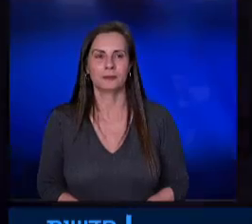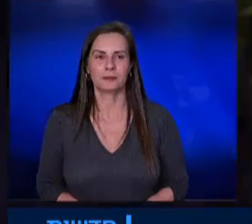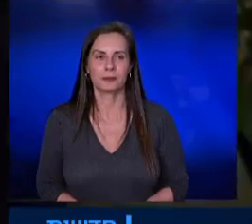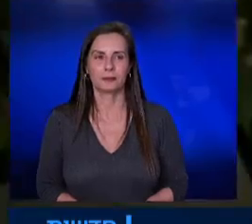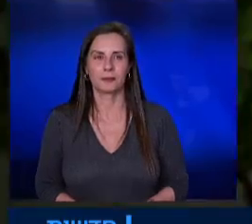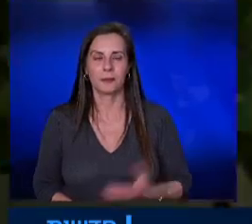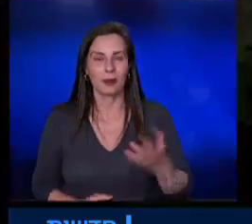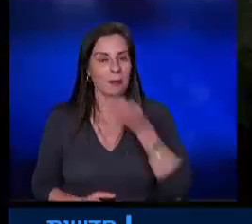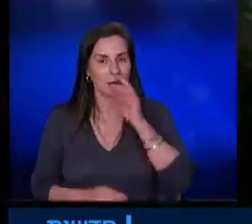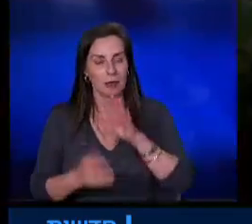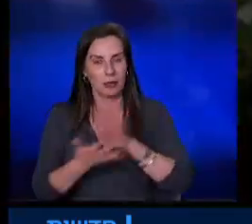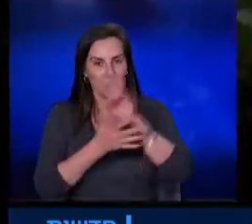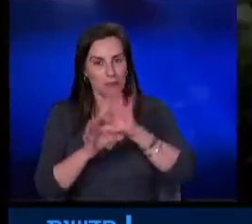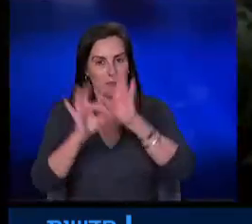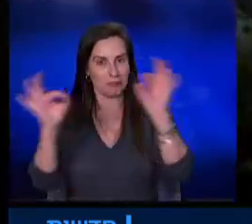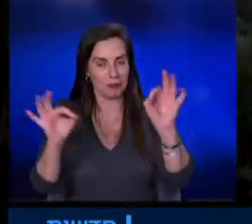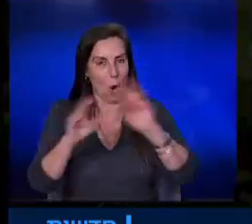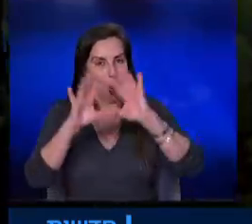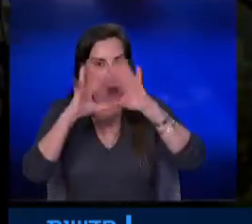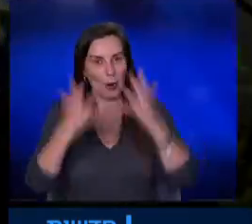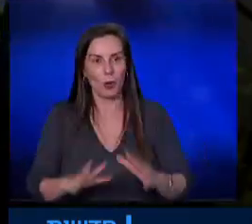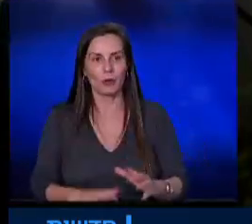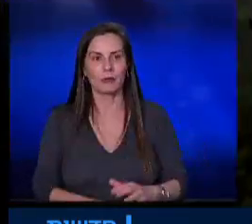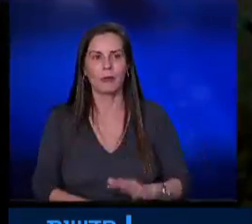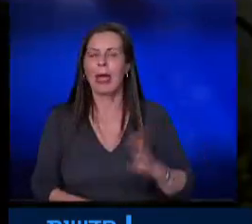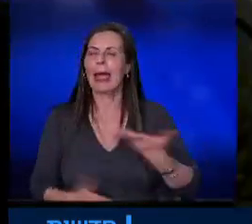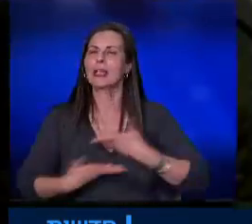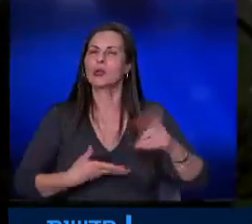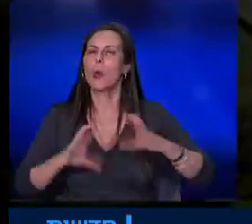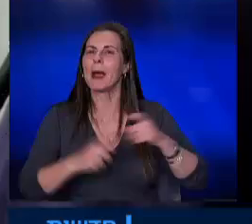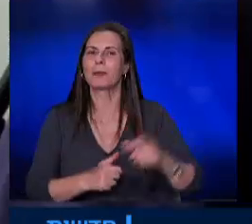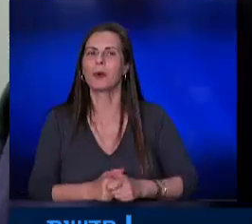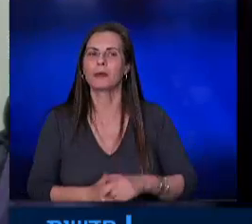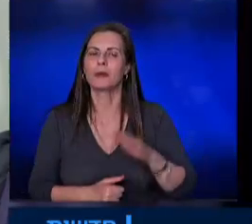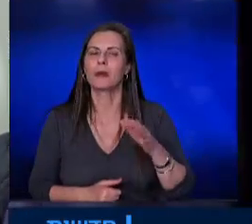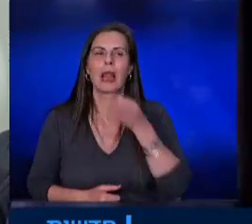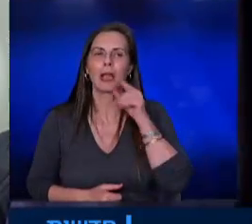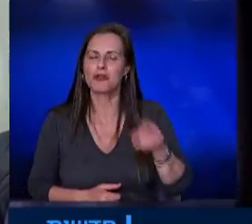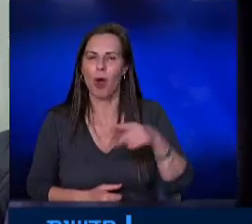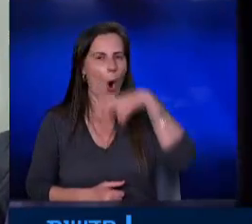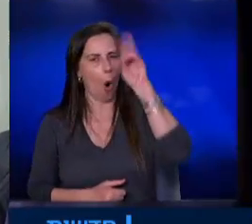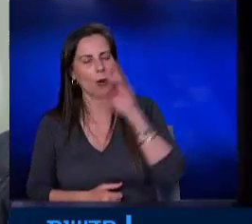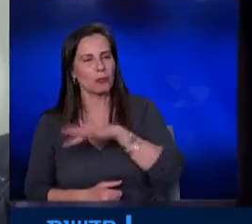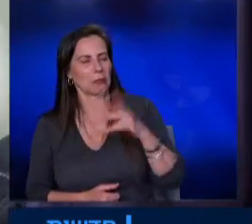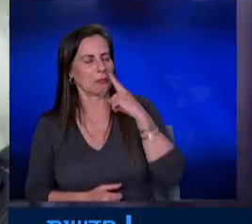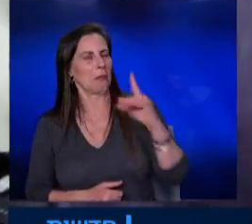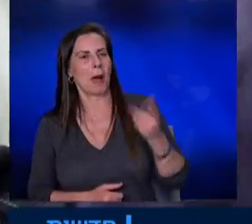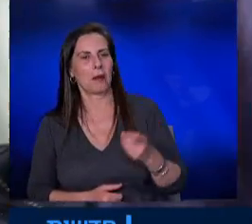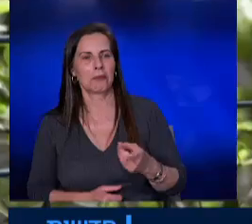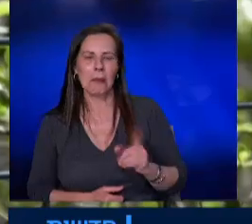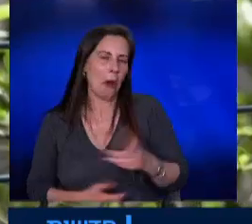ילד בן 12 נכנס לעולם האומנות. כן. איך אז התייחסו בקיבוץ, ילדים בני גילך, הורים של הילדים? לא